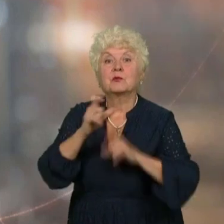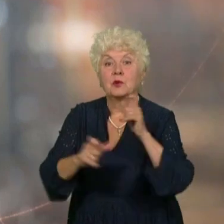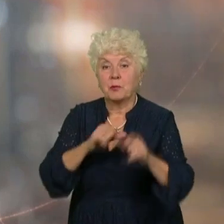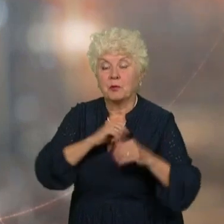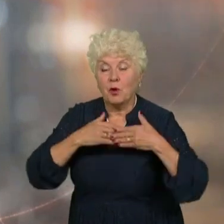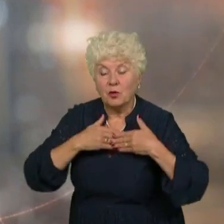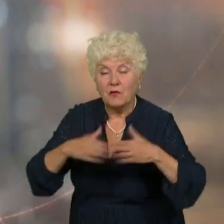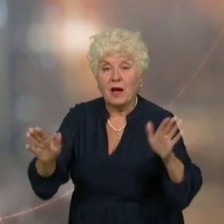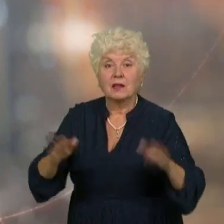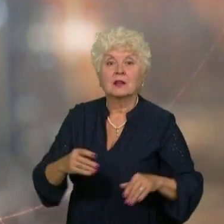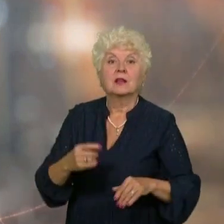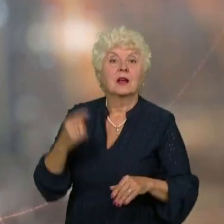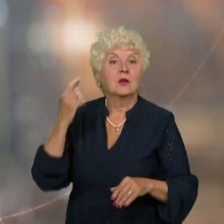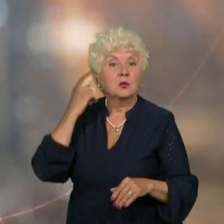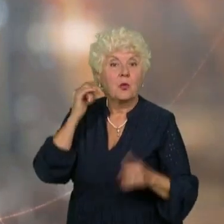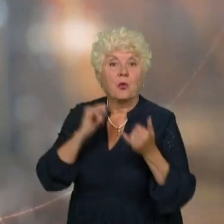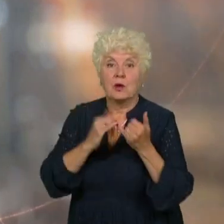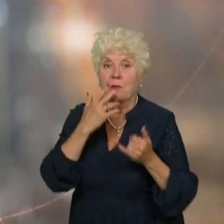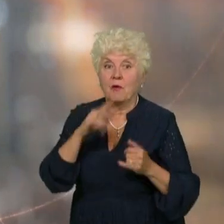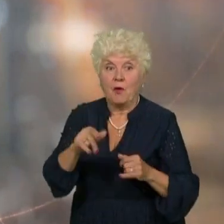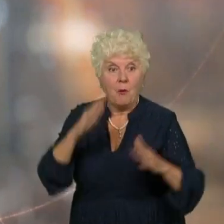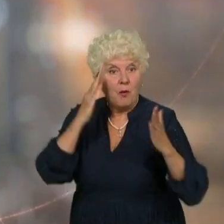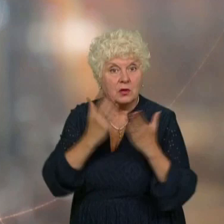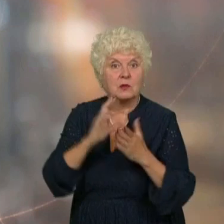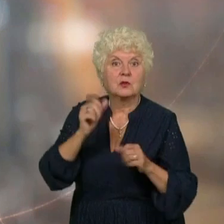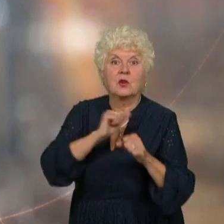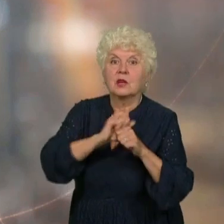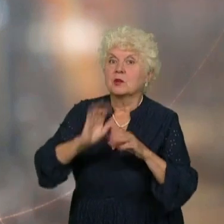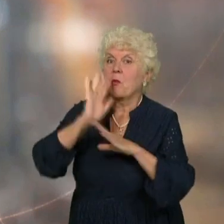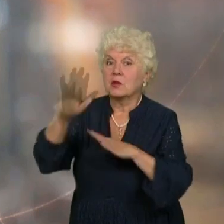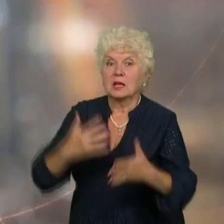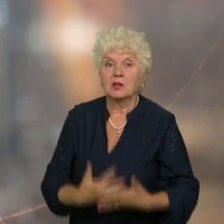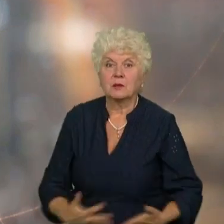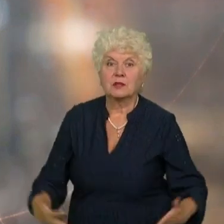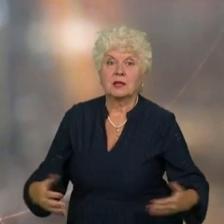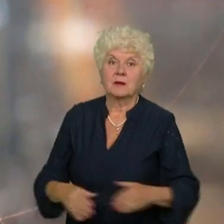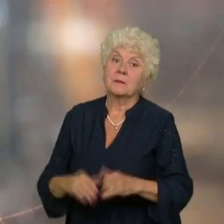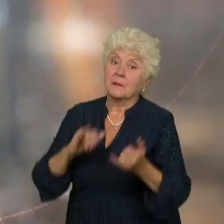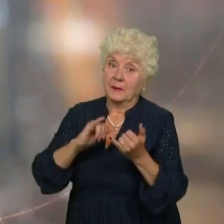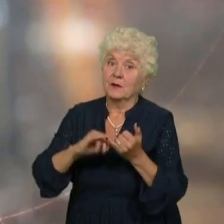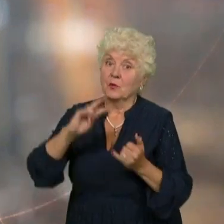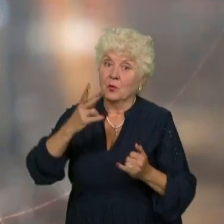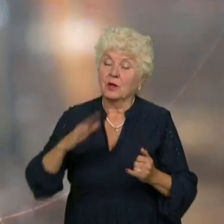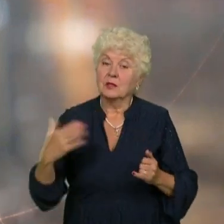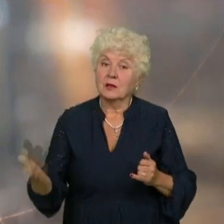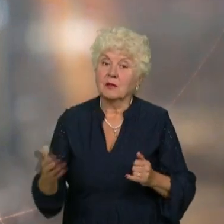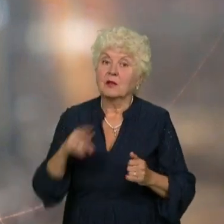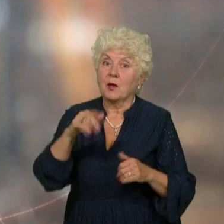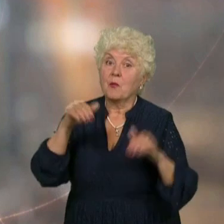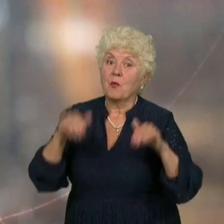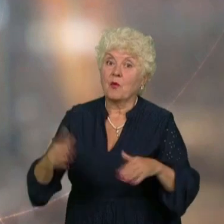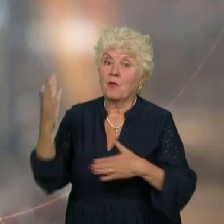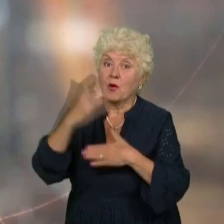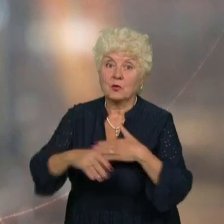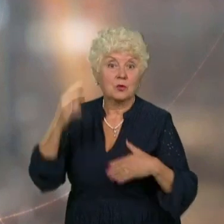się otwarcie zmysłów ten człowiek poznał że dzieje się coś pozaziemskiego i i z drugiej strony mógł wreszcie usłyszeć